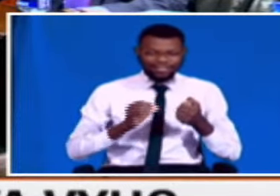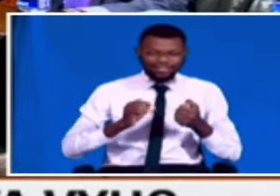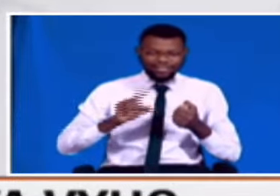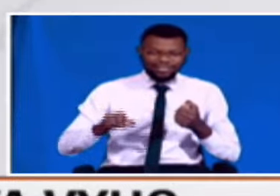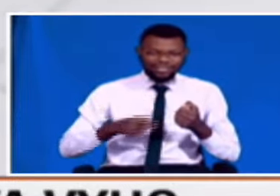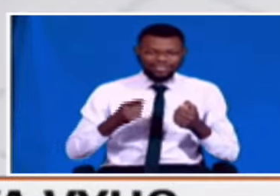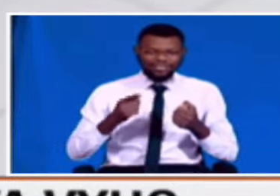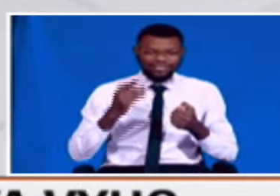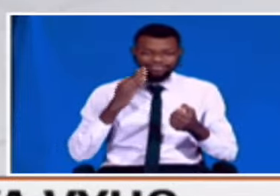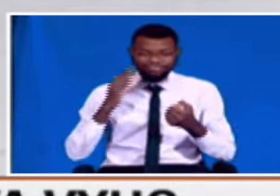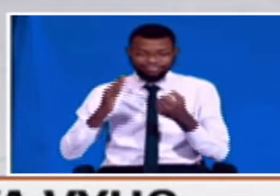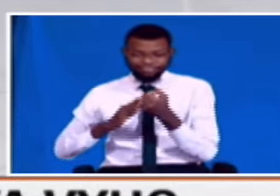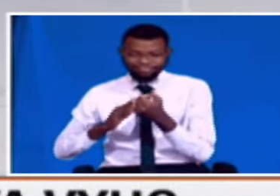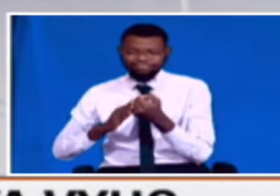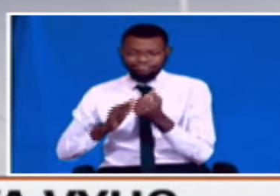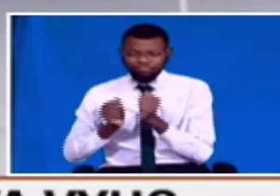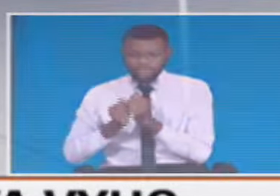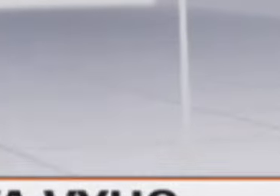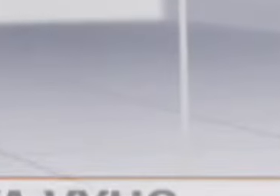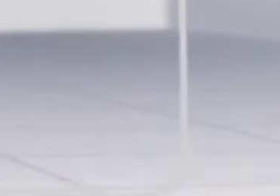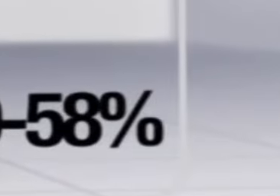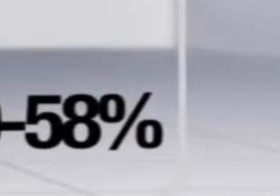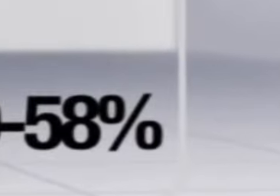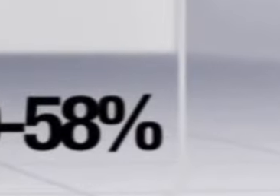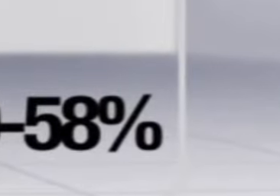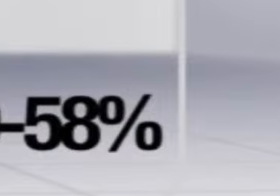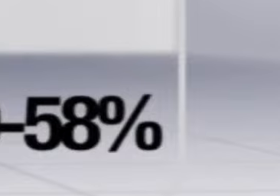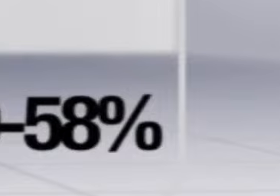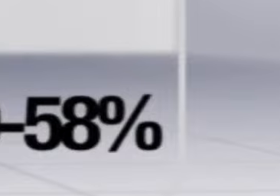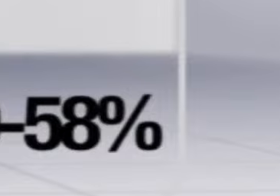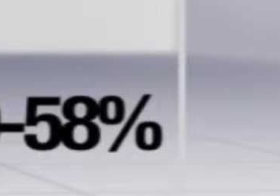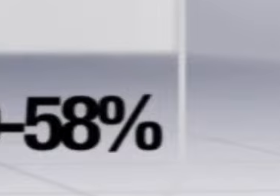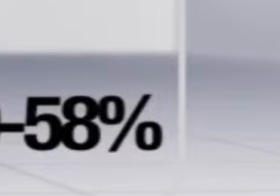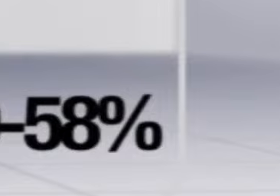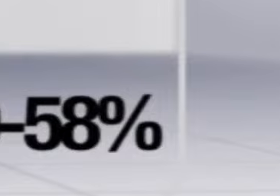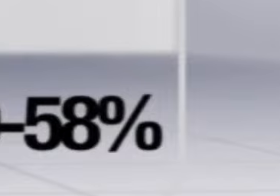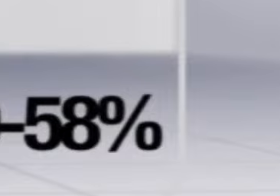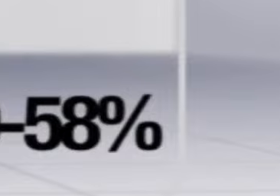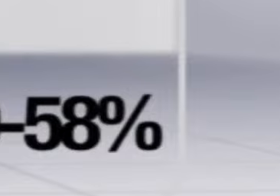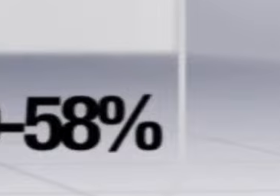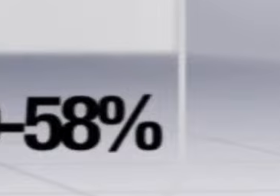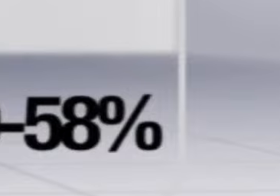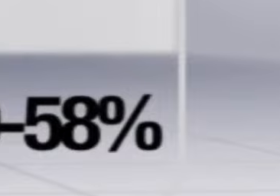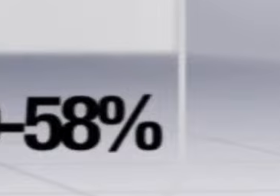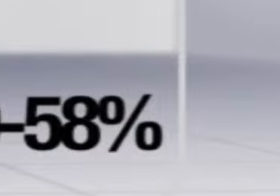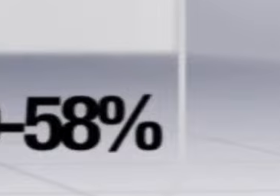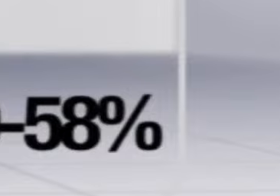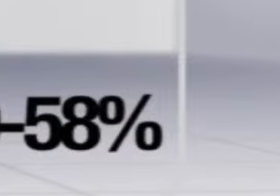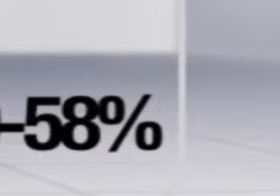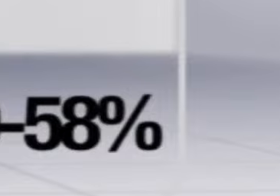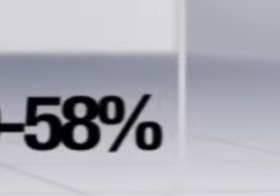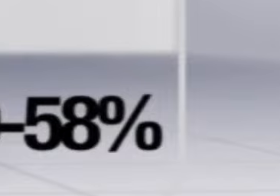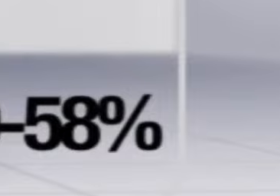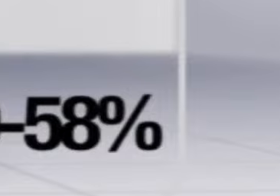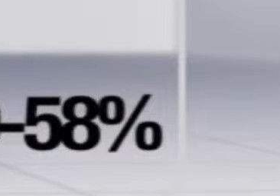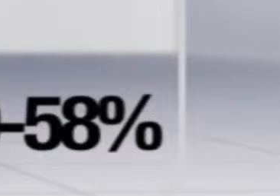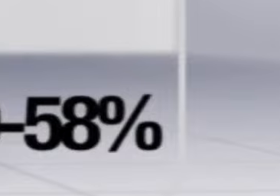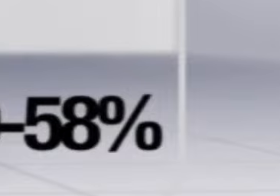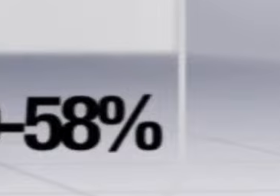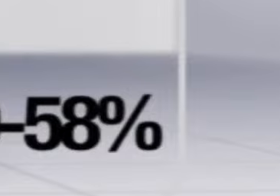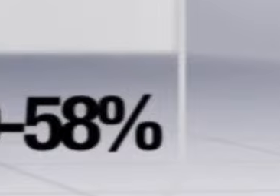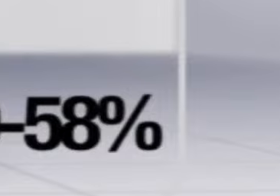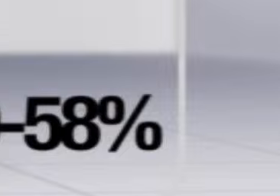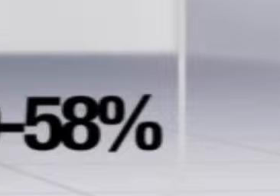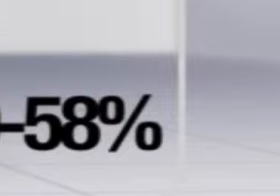9726 kurai kuwekwa kwenye vitengo tofauti vya ufadhili, ila ni 42% pekee ndio